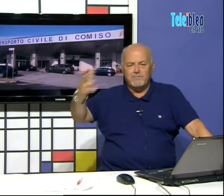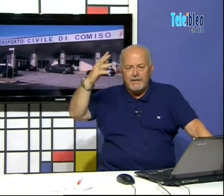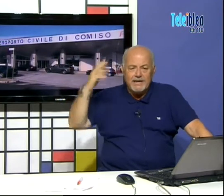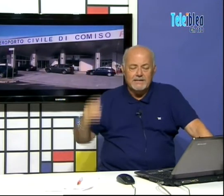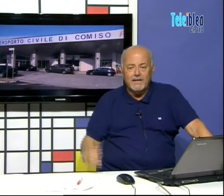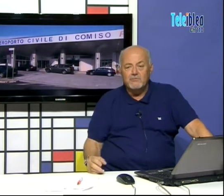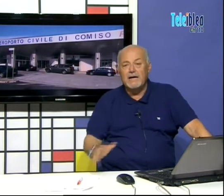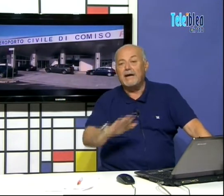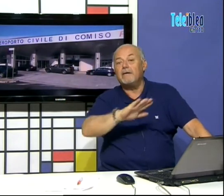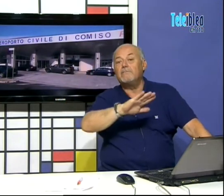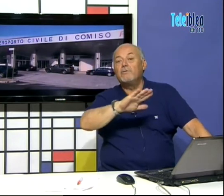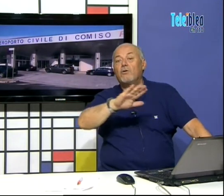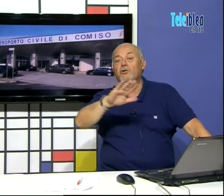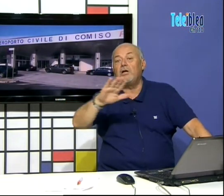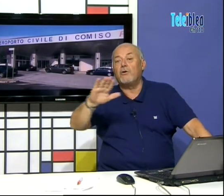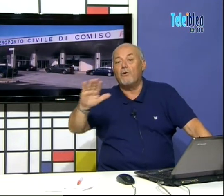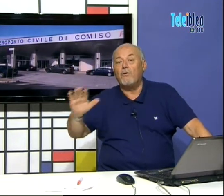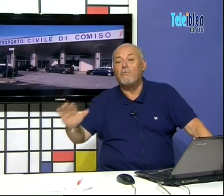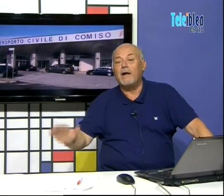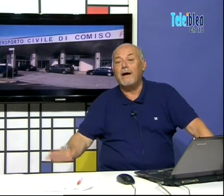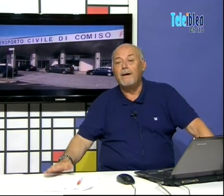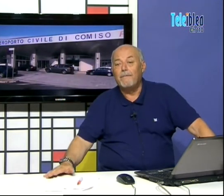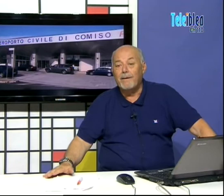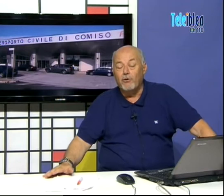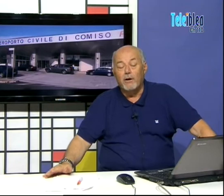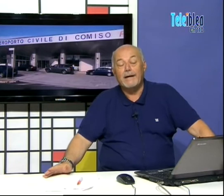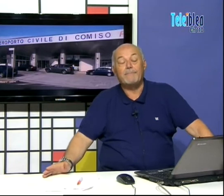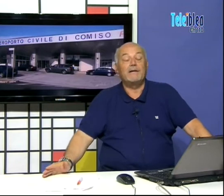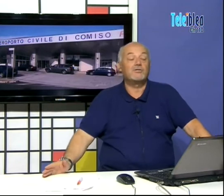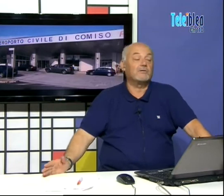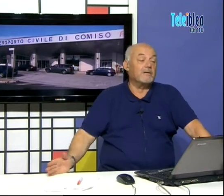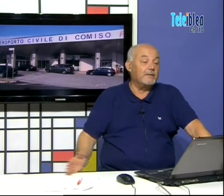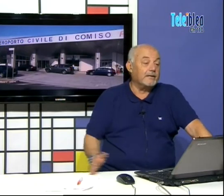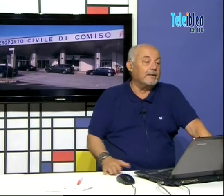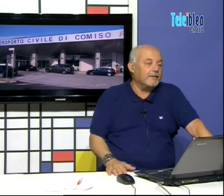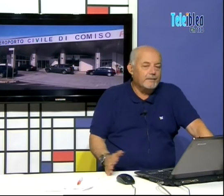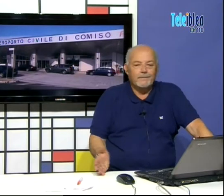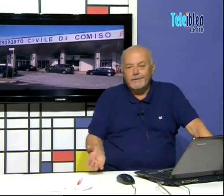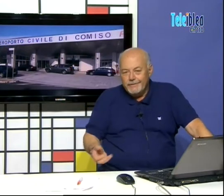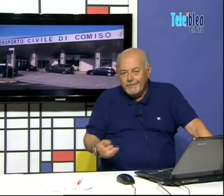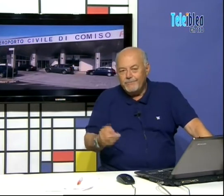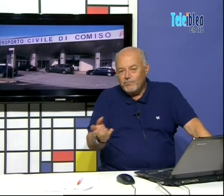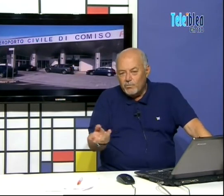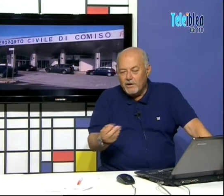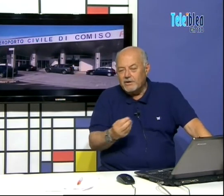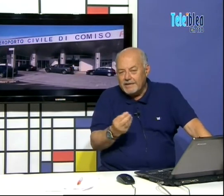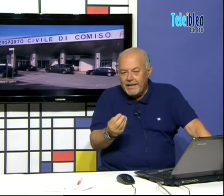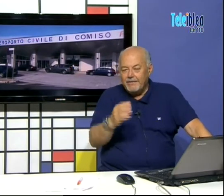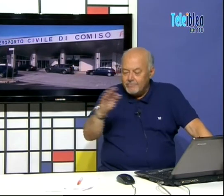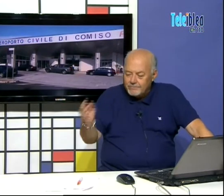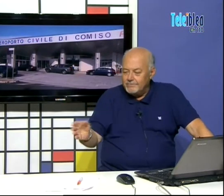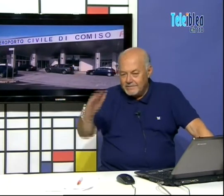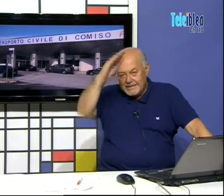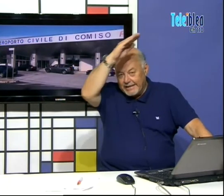con l'esperienza lausana non dicono una parola. Ebbè, certo, capite che una cosa